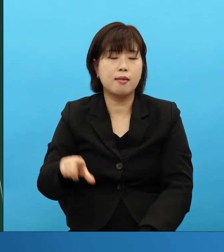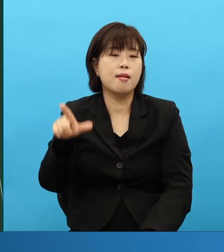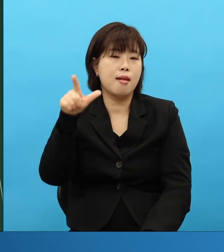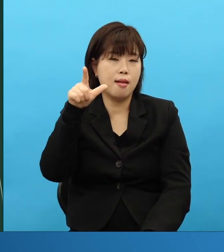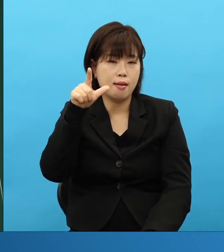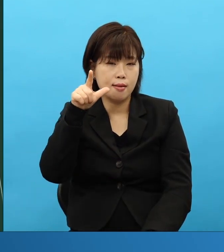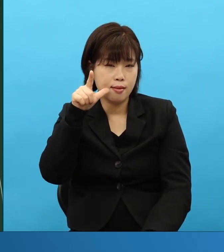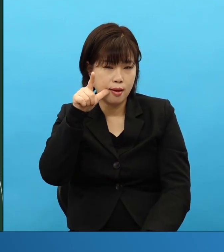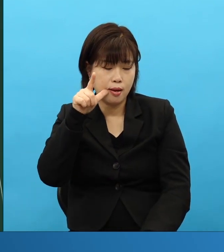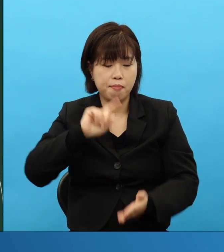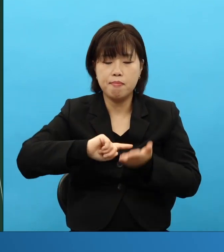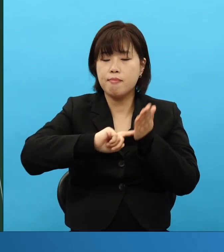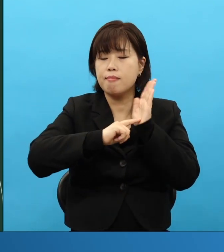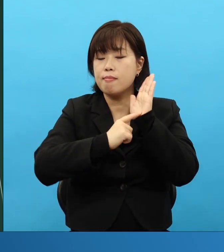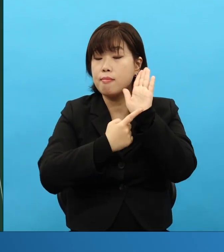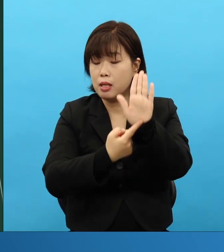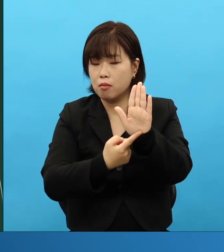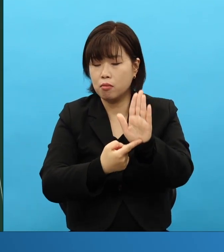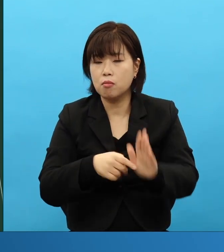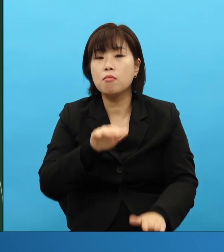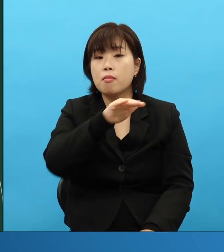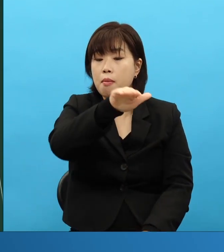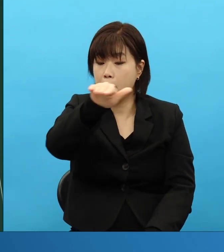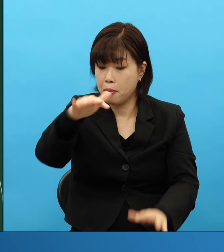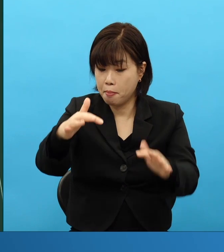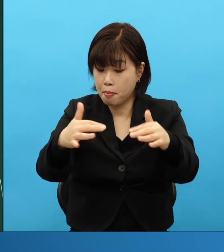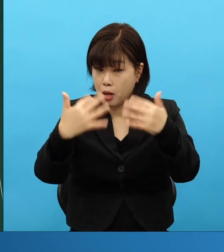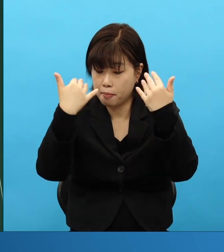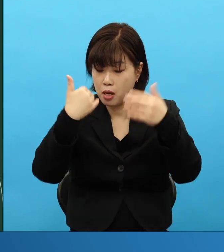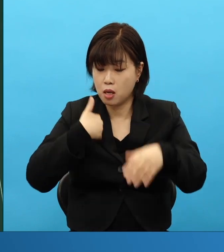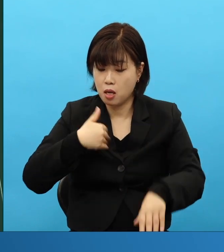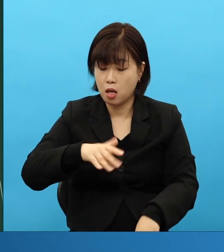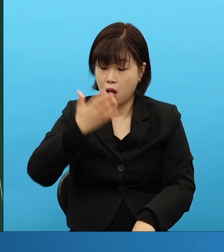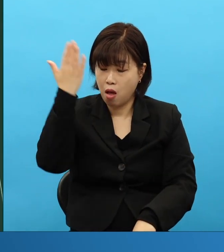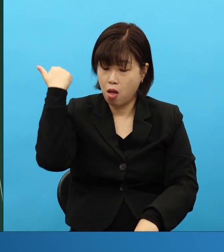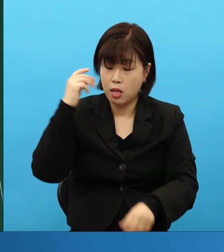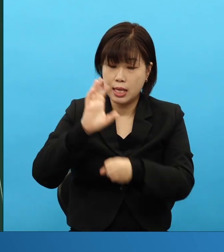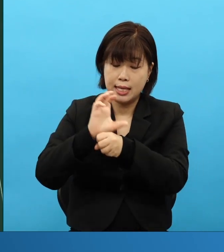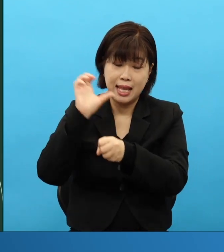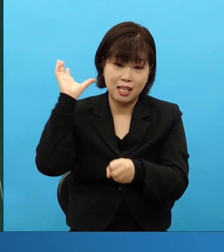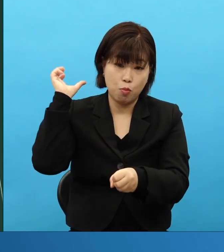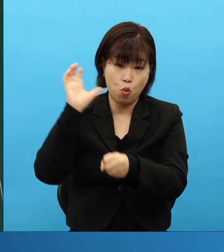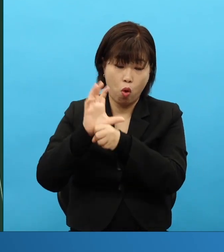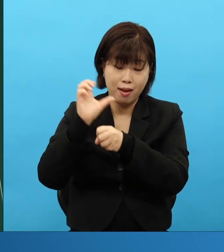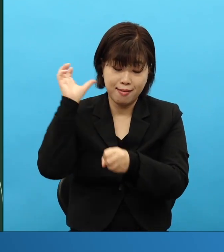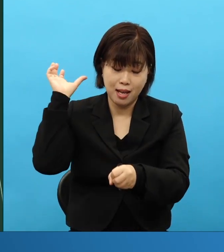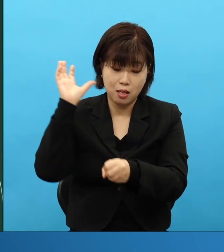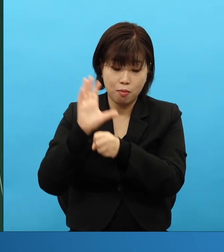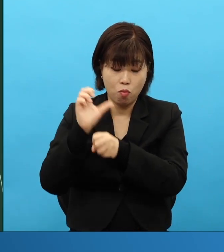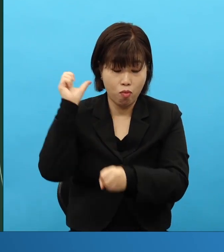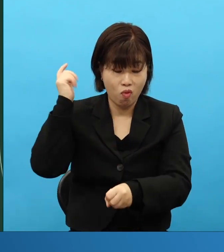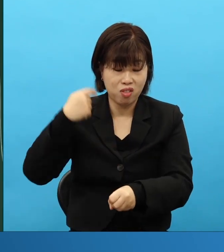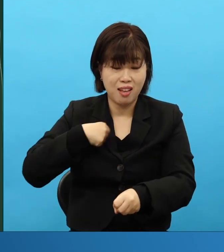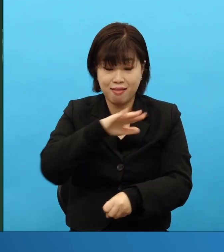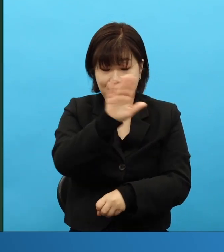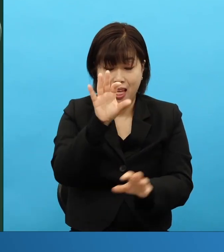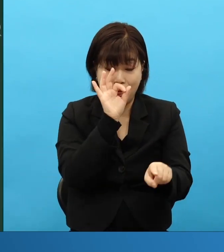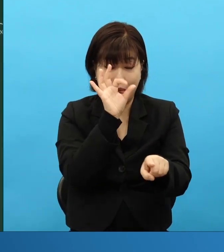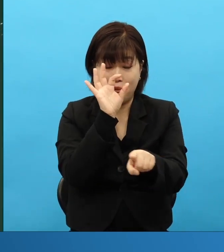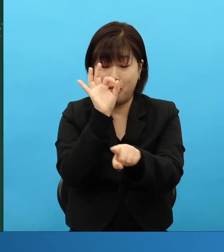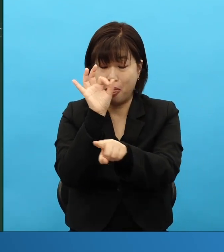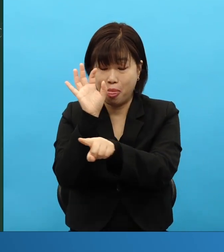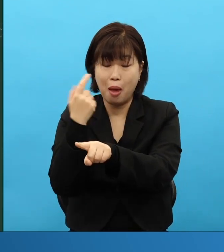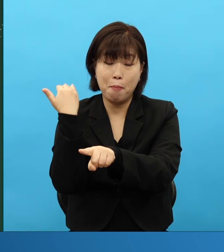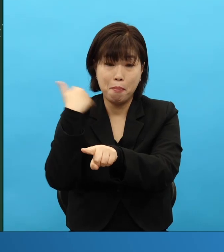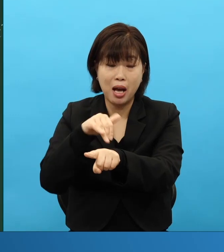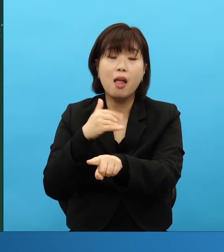모든 사람이 안 된다고 하지 않았냐. 45 years ago, everyone said we could not go in. 나와 당신은 하나님 주신